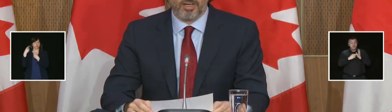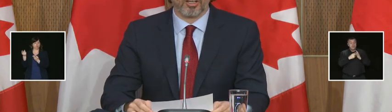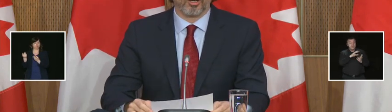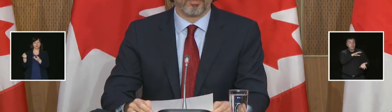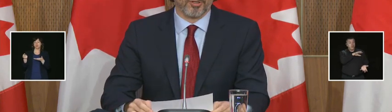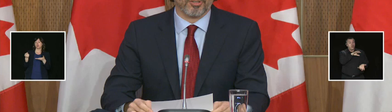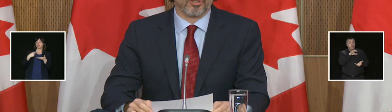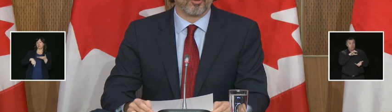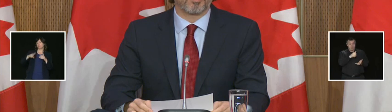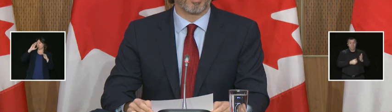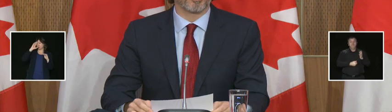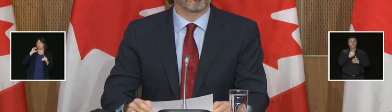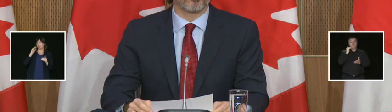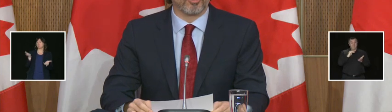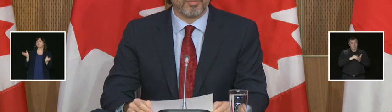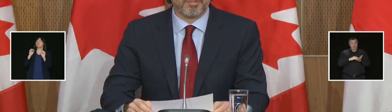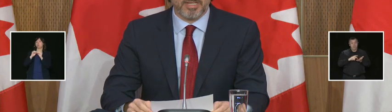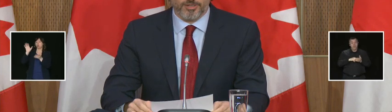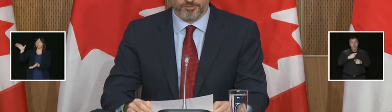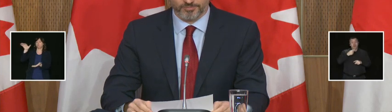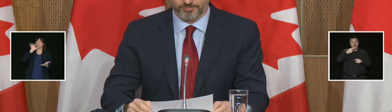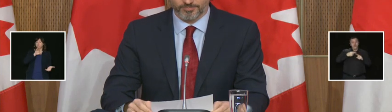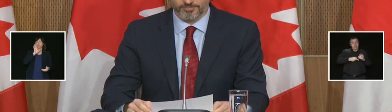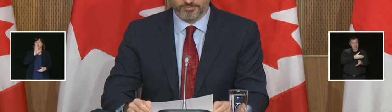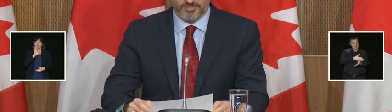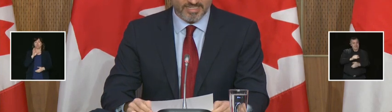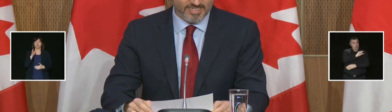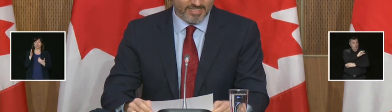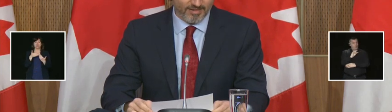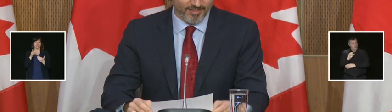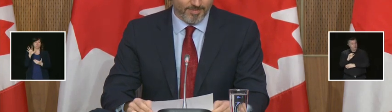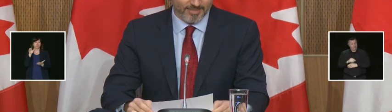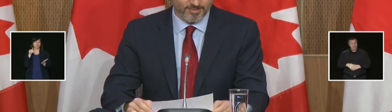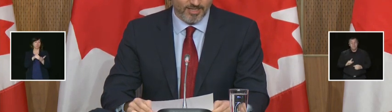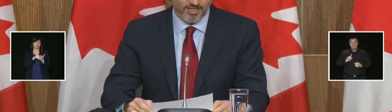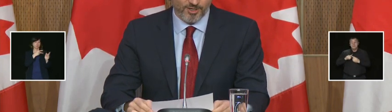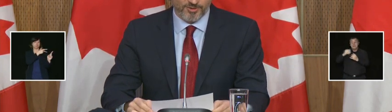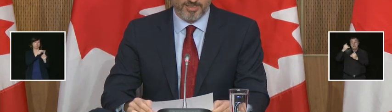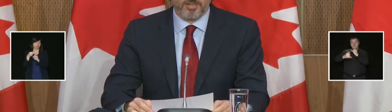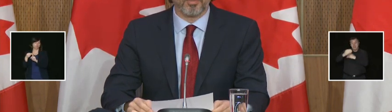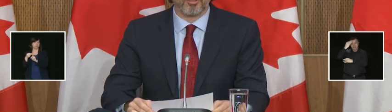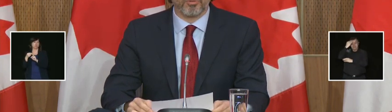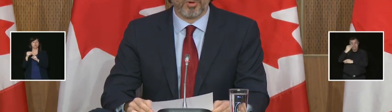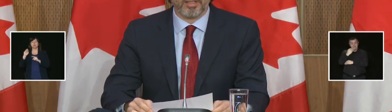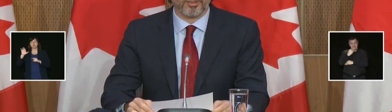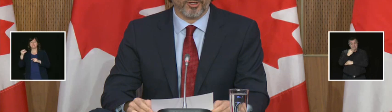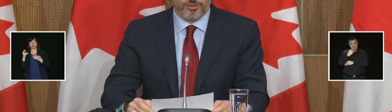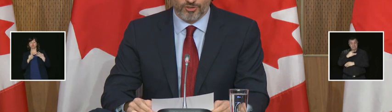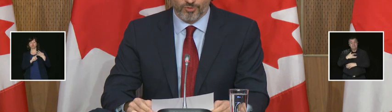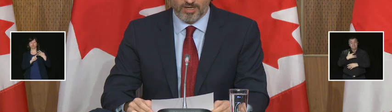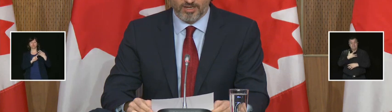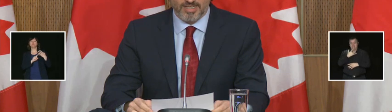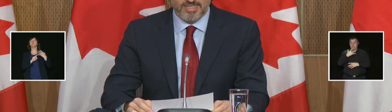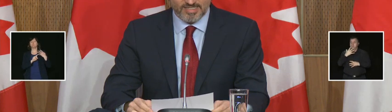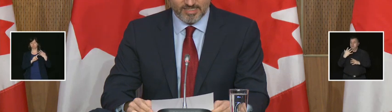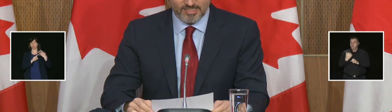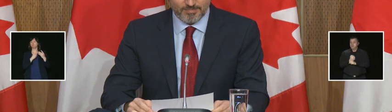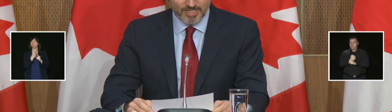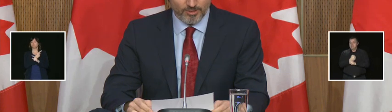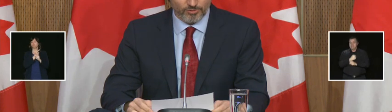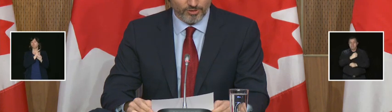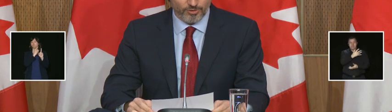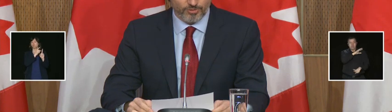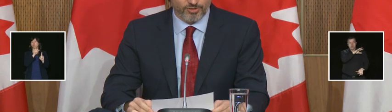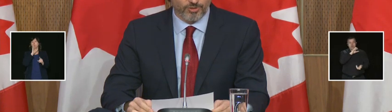encore plus soit près d'un demi million d'ici la fin mars on est en bonne voie de recevoir 6